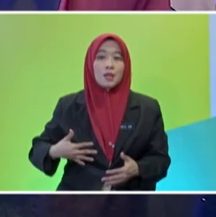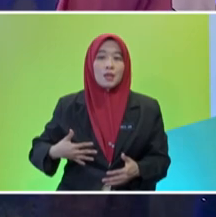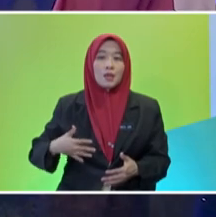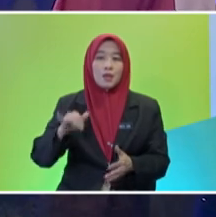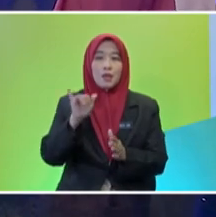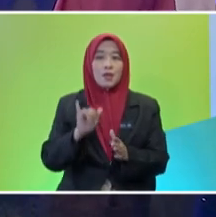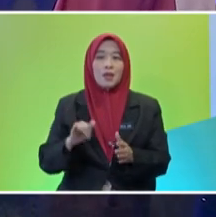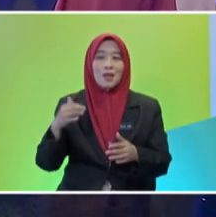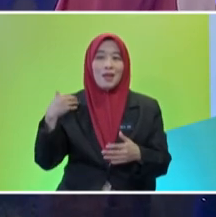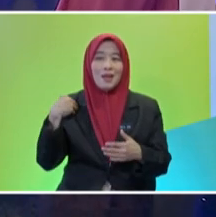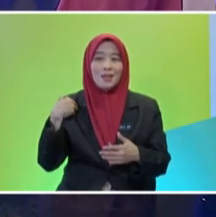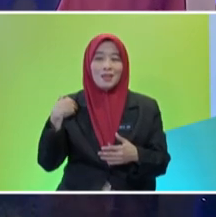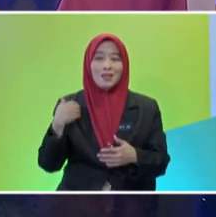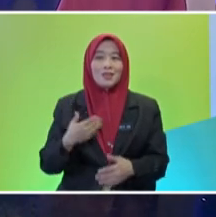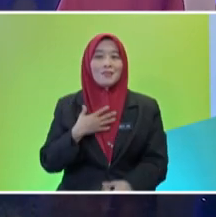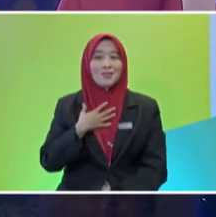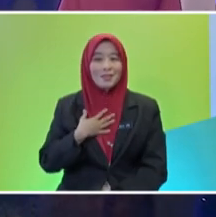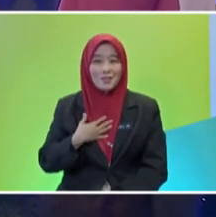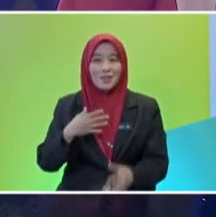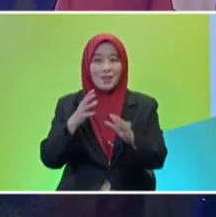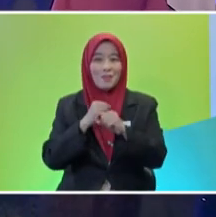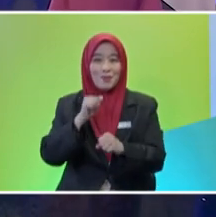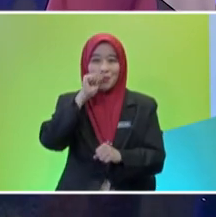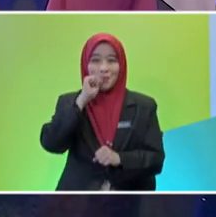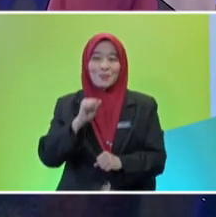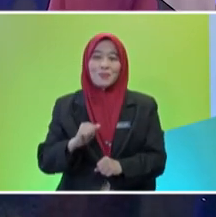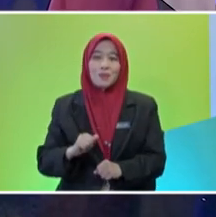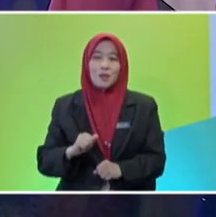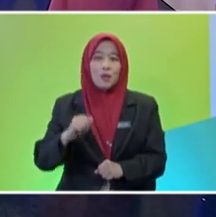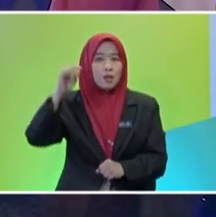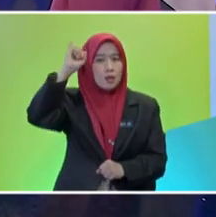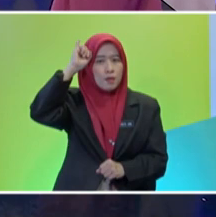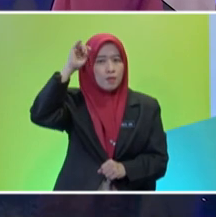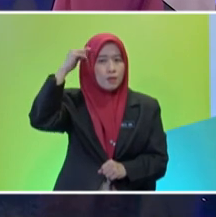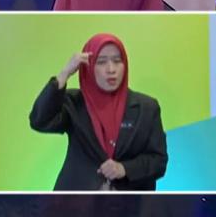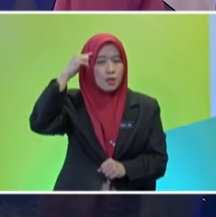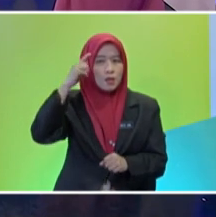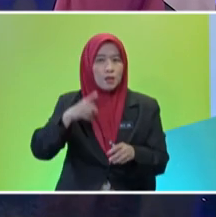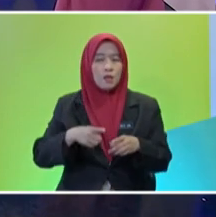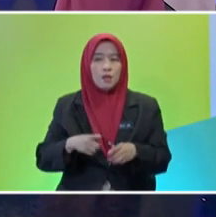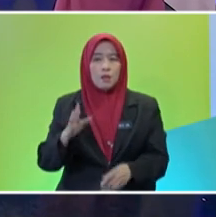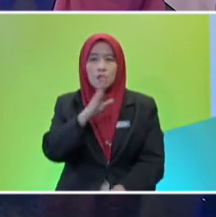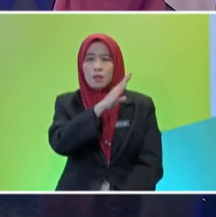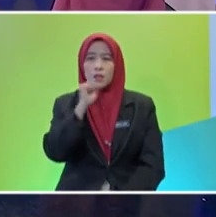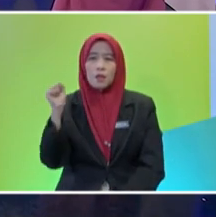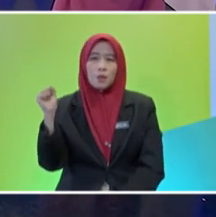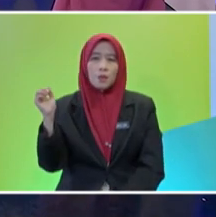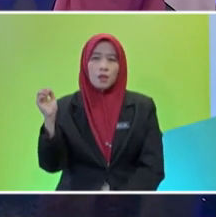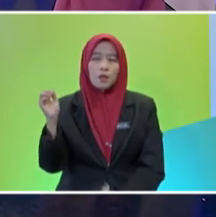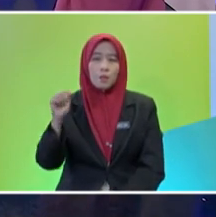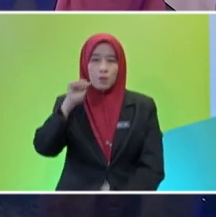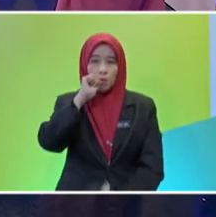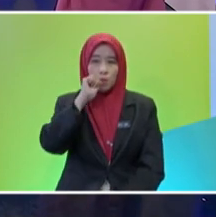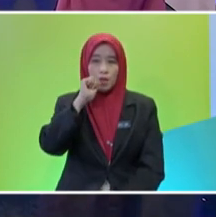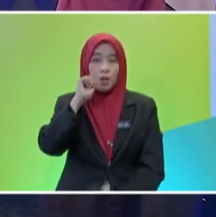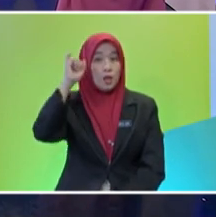Lega sikit. Okey, Irfan dah fikir. Sambil-sambil Irfan minum, Irfan fikir. Sekarang ni Irfan menggunakan